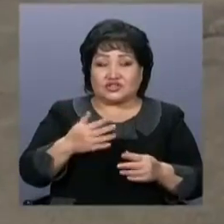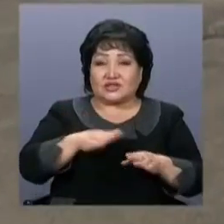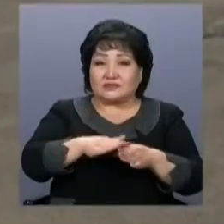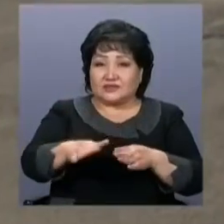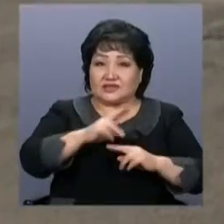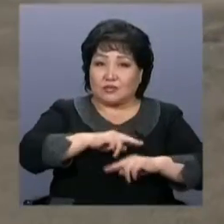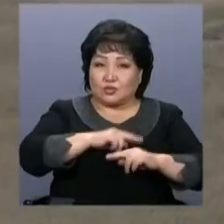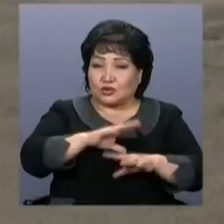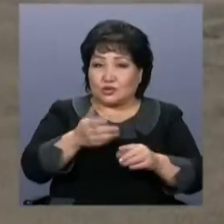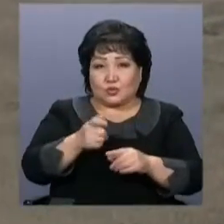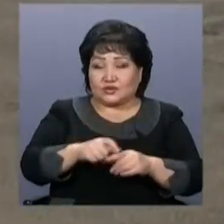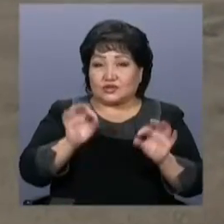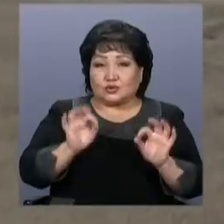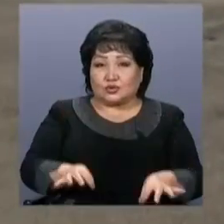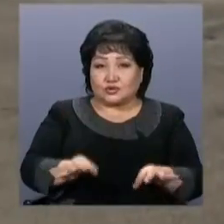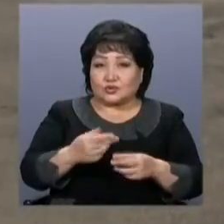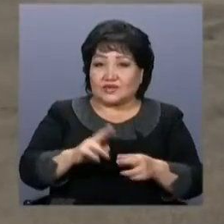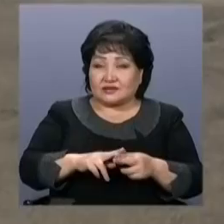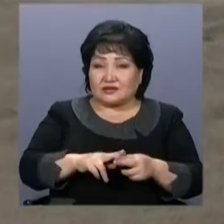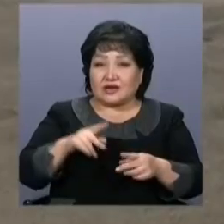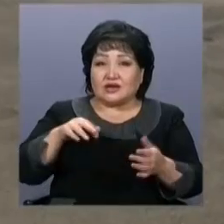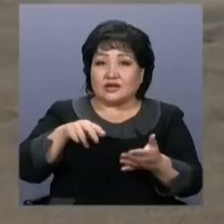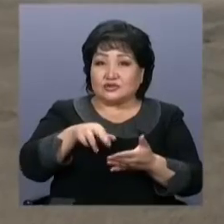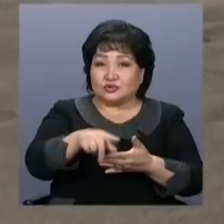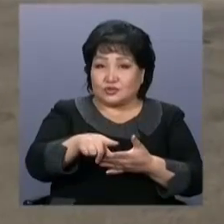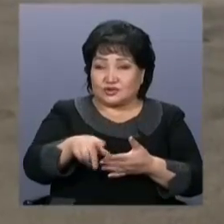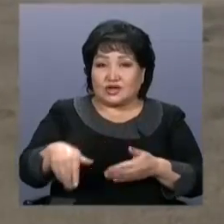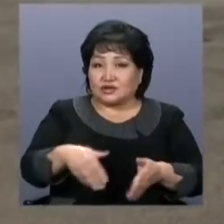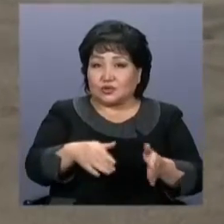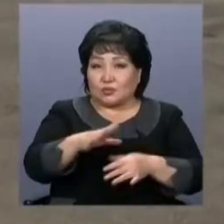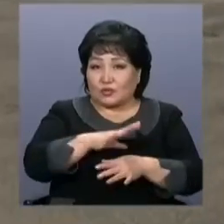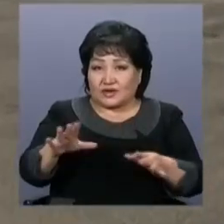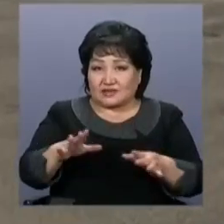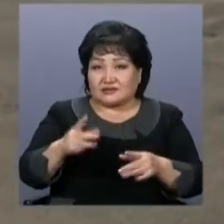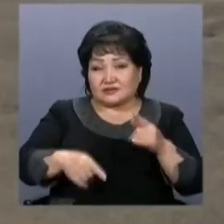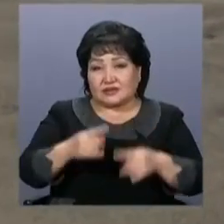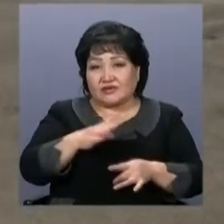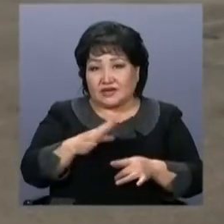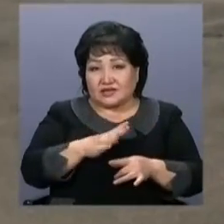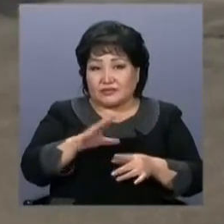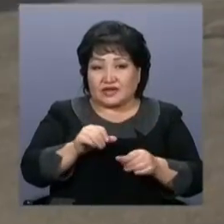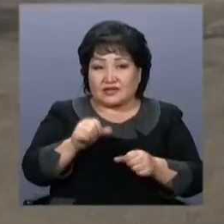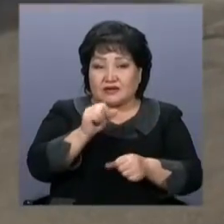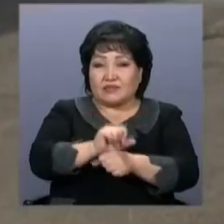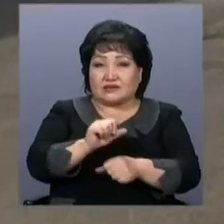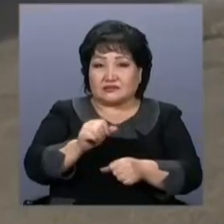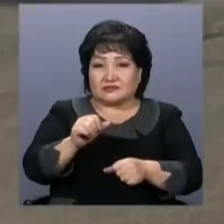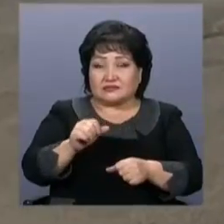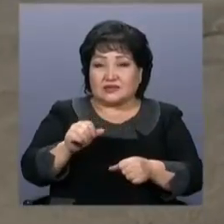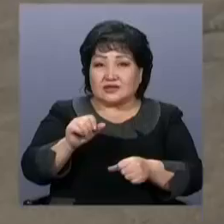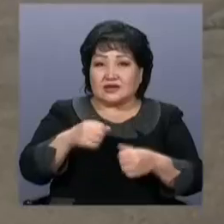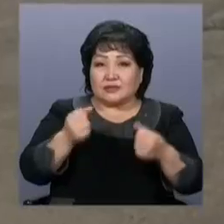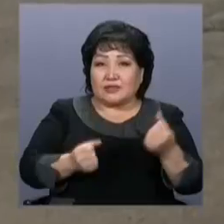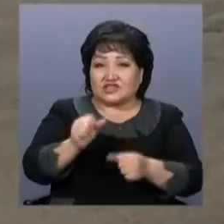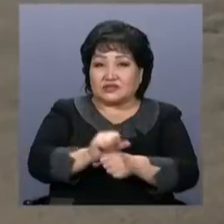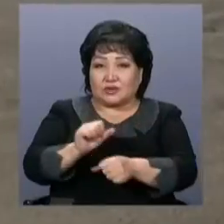өте дұрыс, өйткені жүретін жол болмайды кейде, жолдың бәрінде машиналар парковкада тұрады мысалы. Сондықтан жол